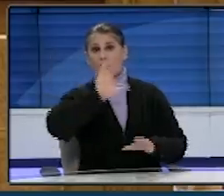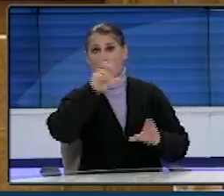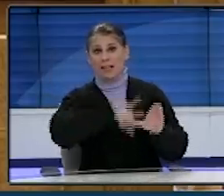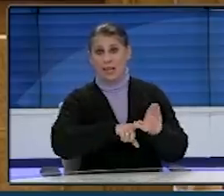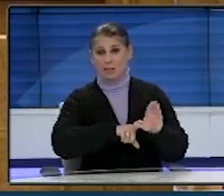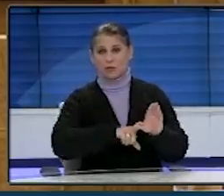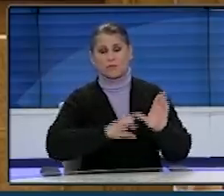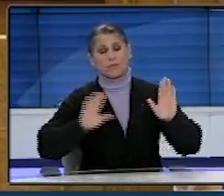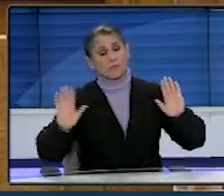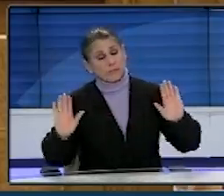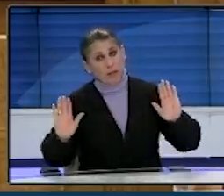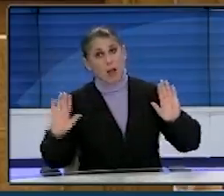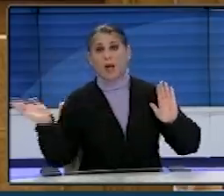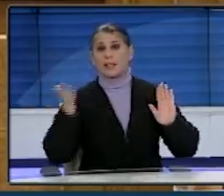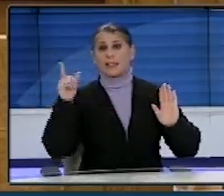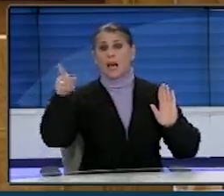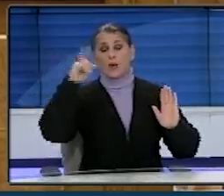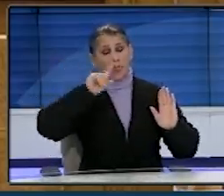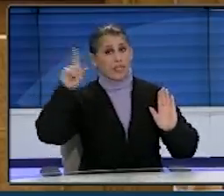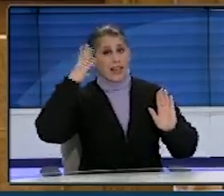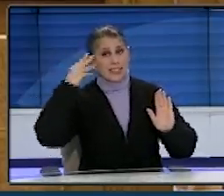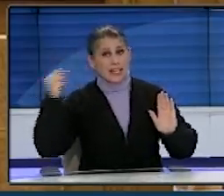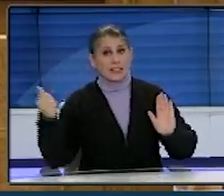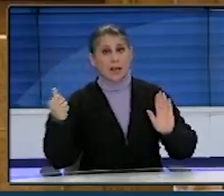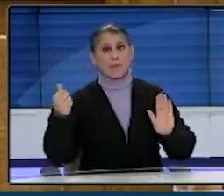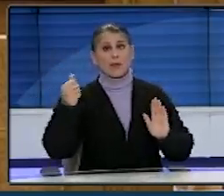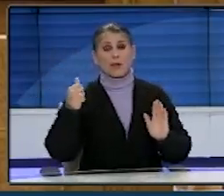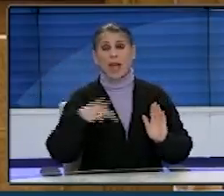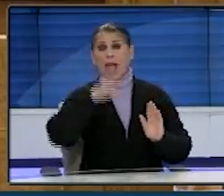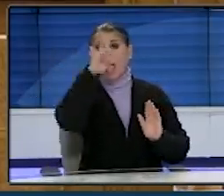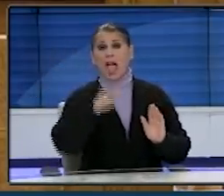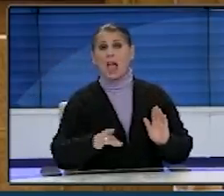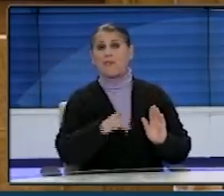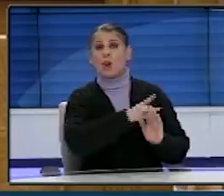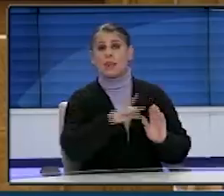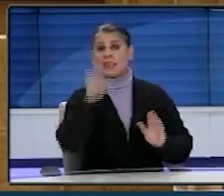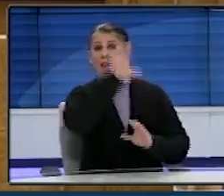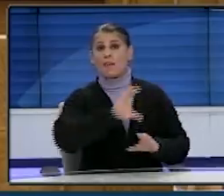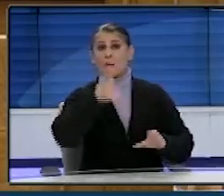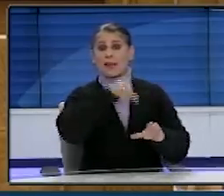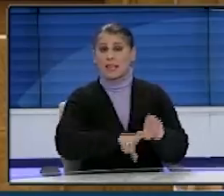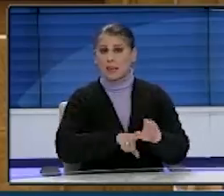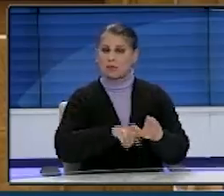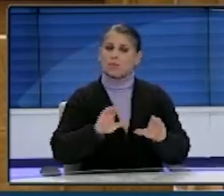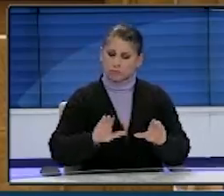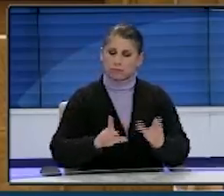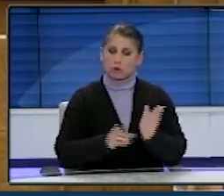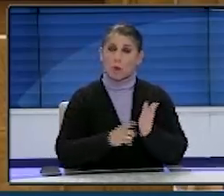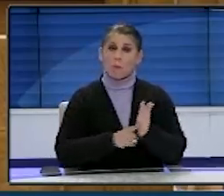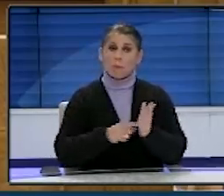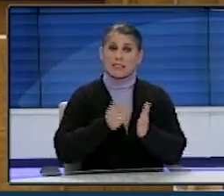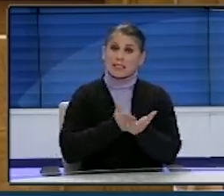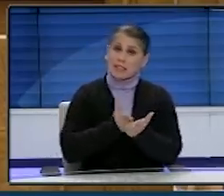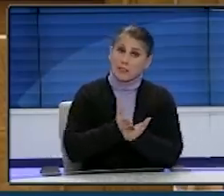Ένωσης. Εξάλλου, δεν ξεχνάμε ότι με τις ευλογίες της Ευρωπαϊκής Ένωσης έχουν νομιμοποιηθεί